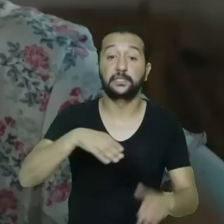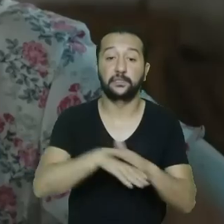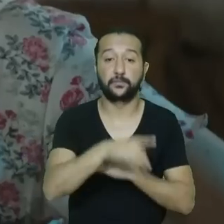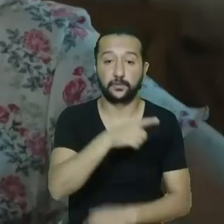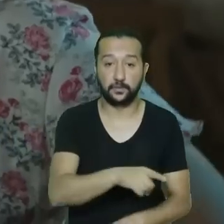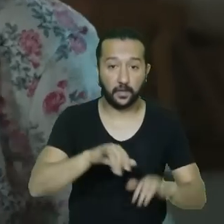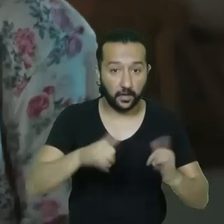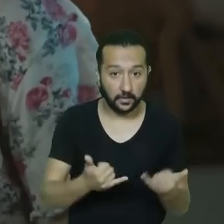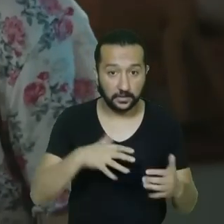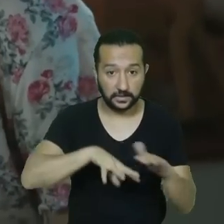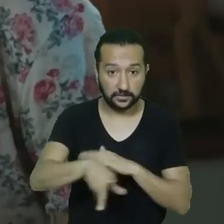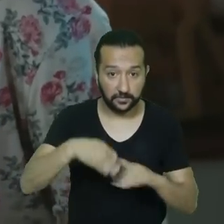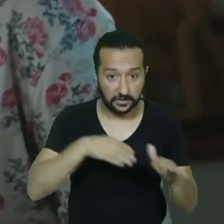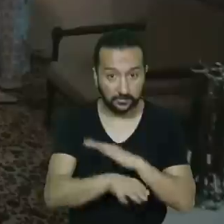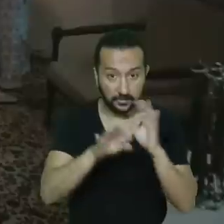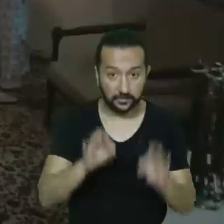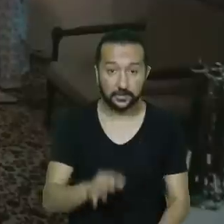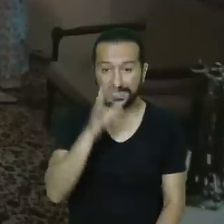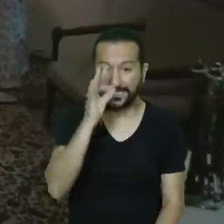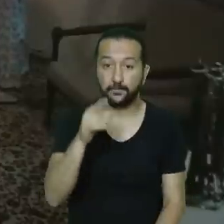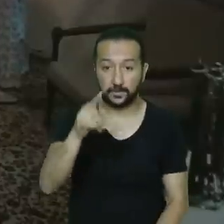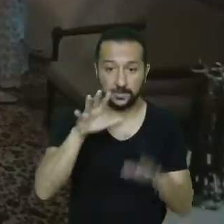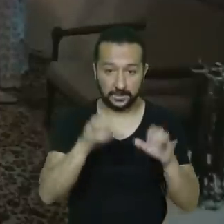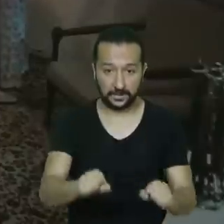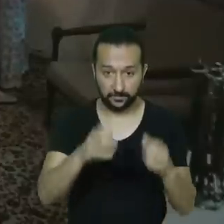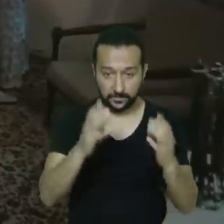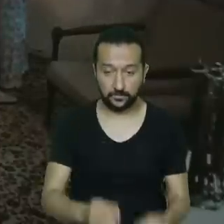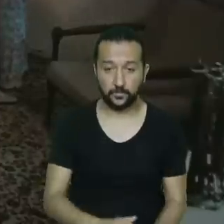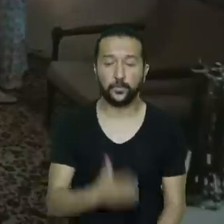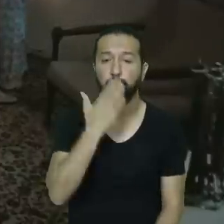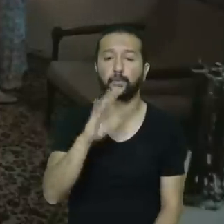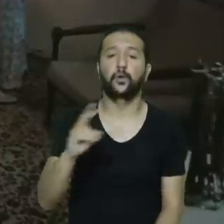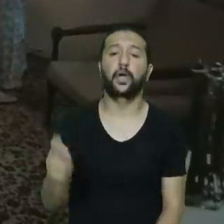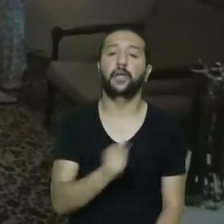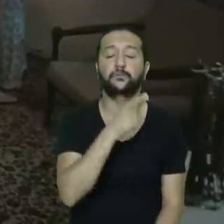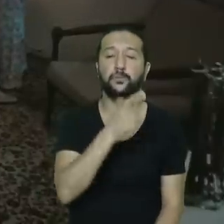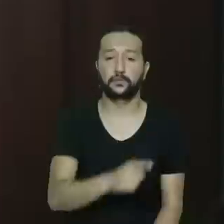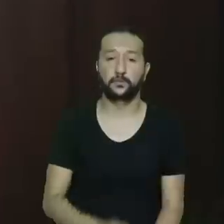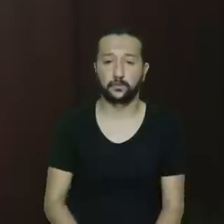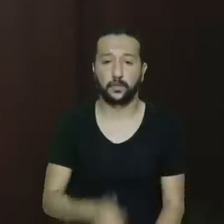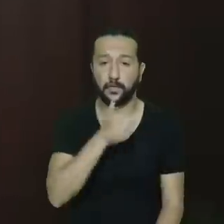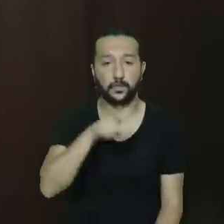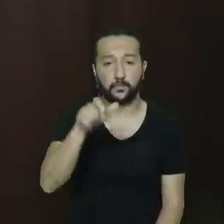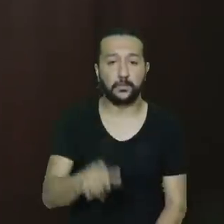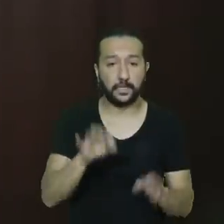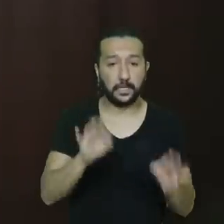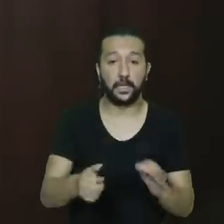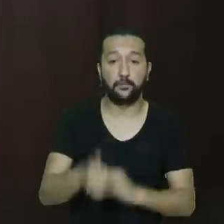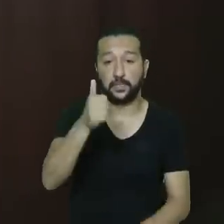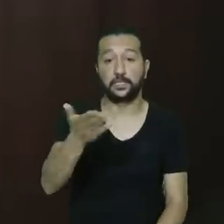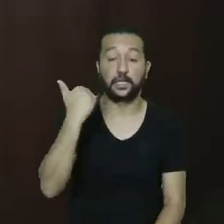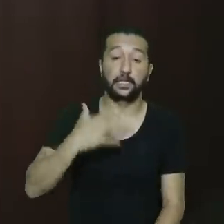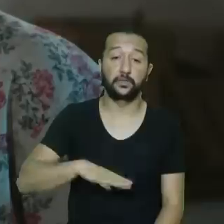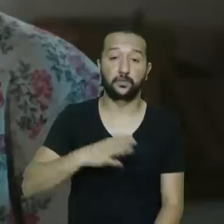girmiş. Aa hırsız mı girmiş? E kimmiş yakalamışlar mı? Yok kaçmışlar. Adam illa başkan da gelsin